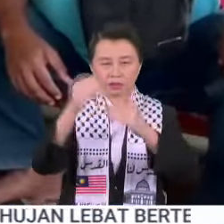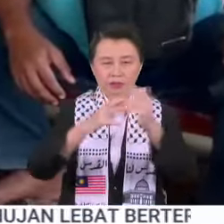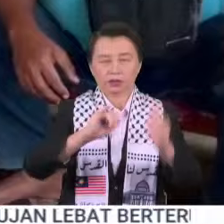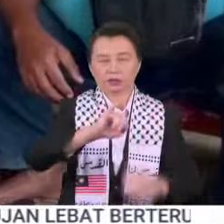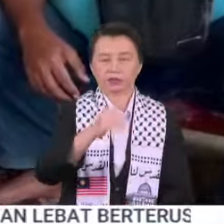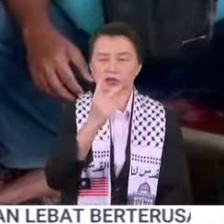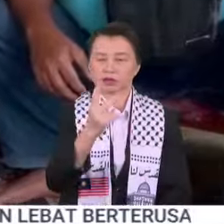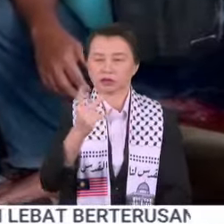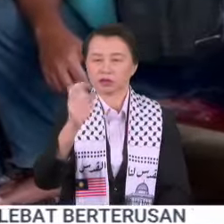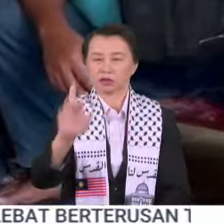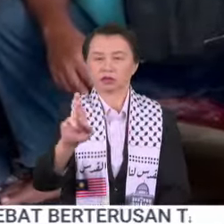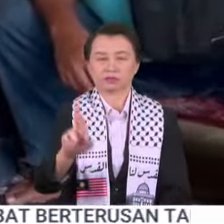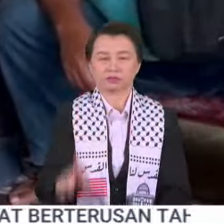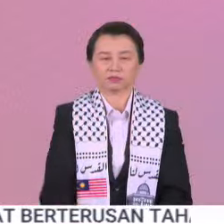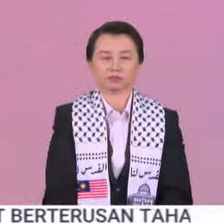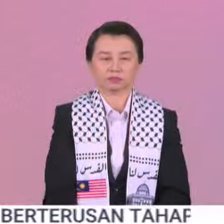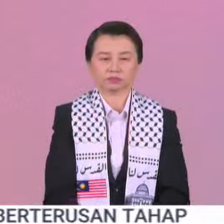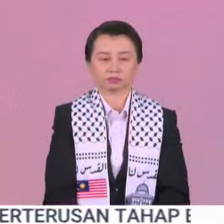Felda.